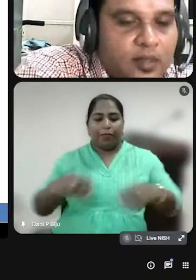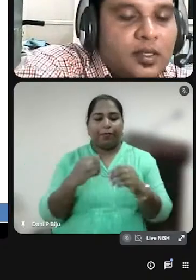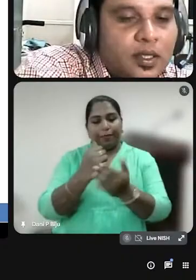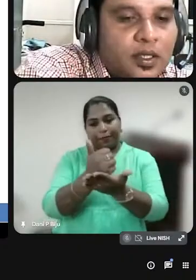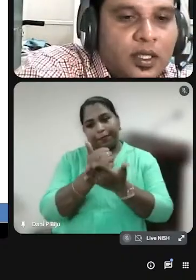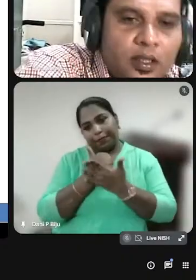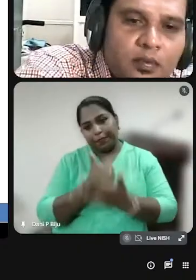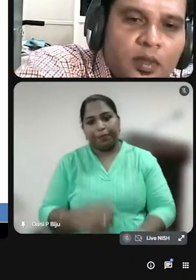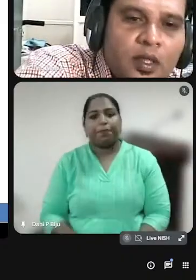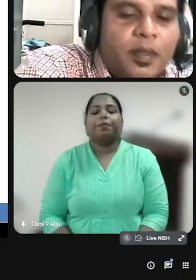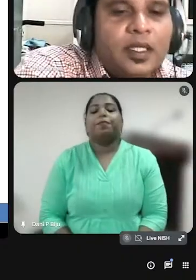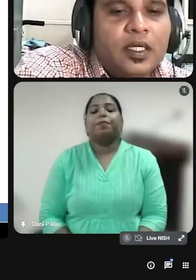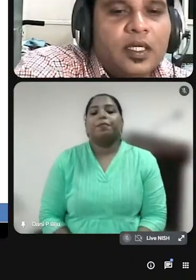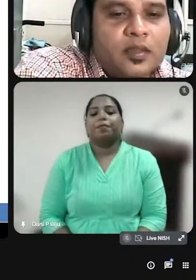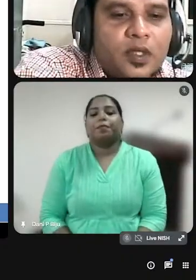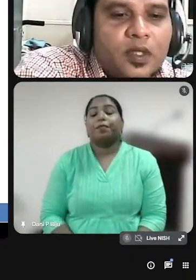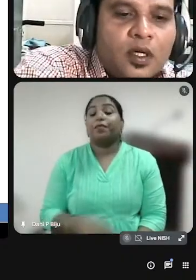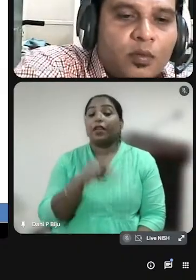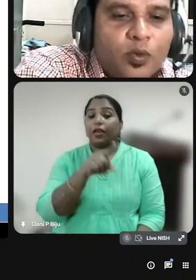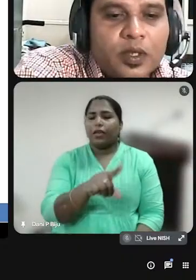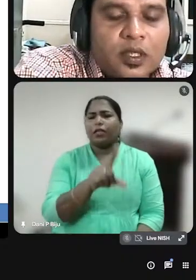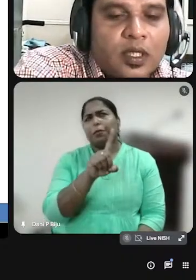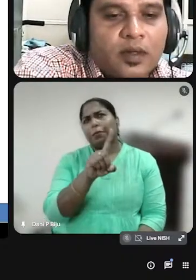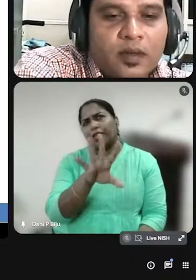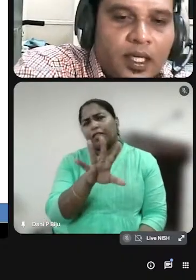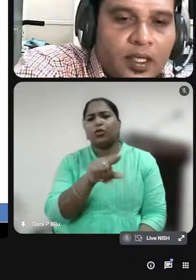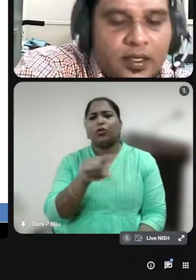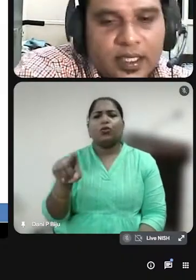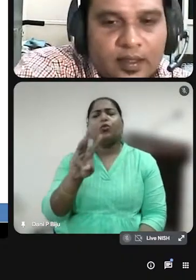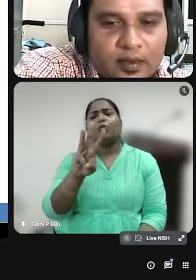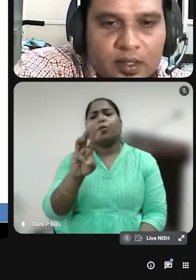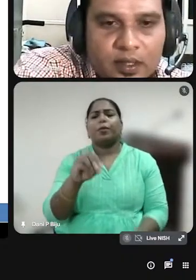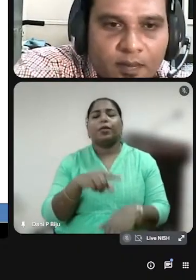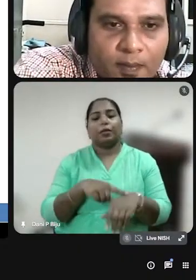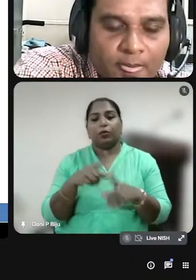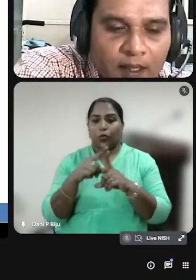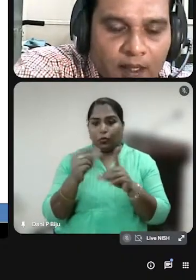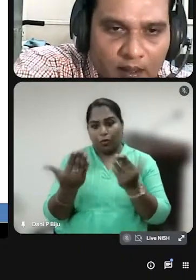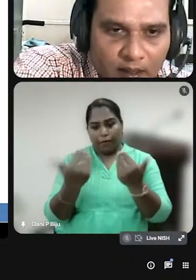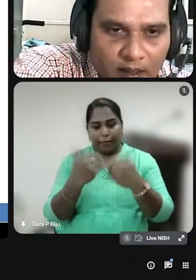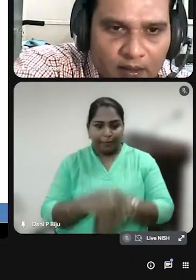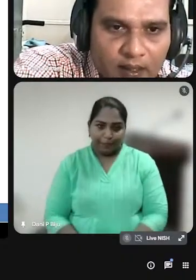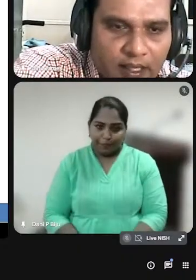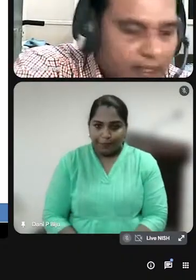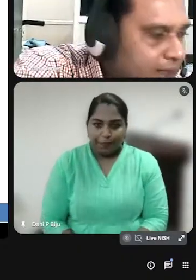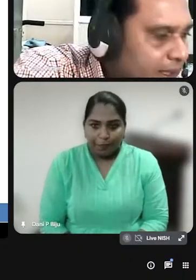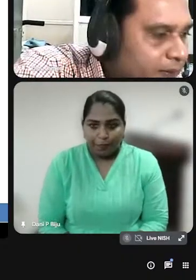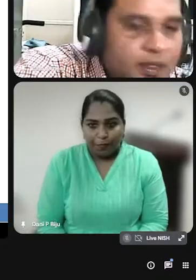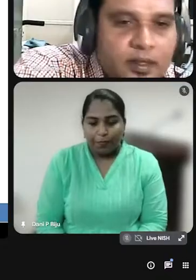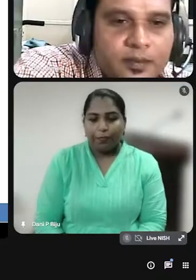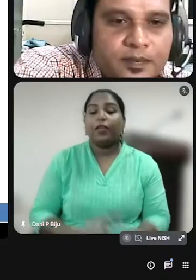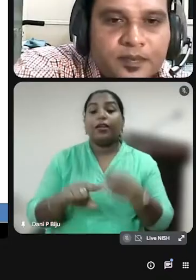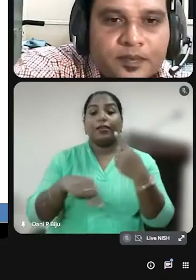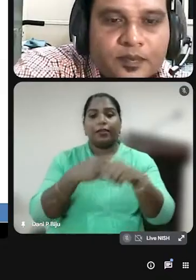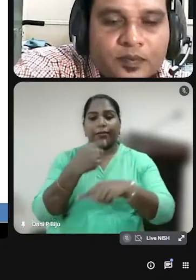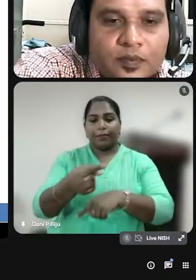ആയിട്ടുള്ള എക്സസൈസാണ്. ഇതും 15 മുതൽ 30 തവണ വരെ ചെയ്യാവുന്നു. നെക്സ്റ്റ് സ്ലൈഡ്